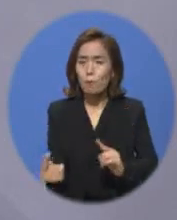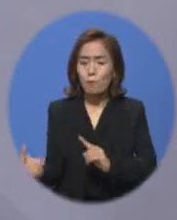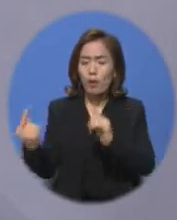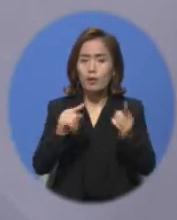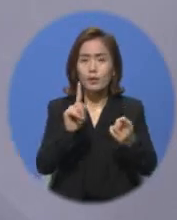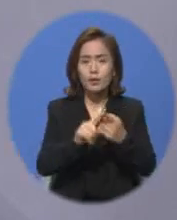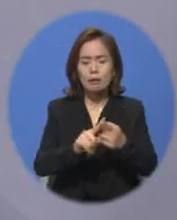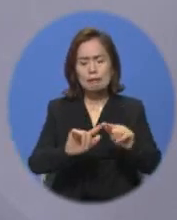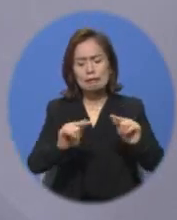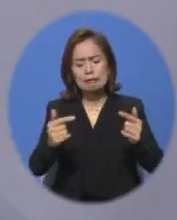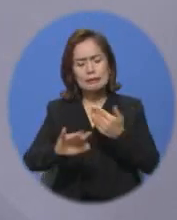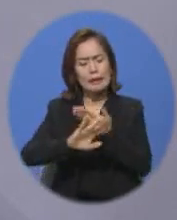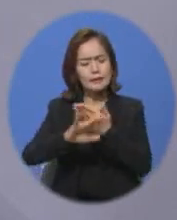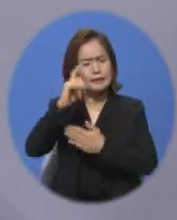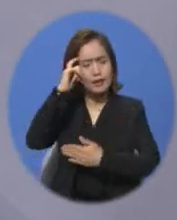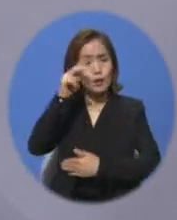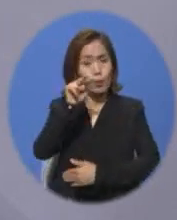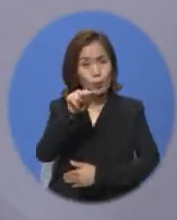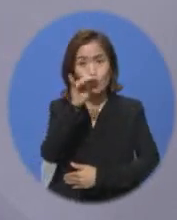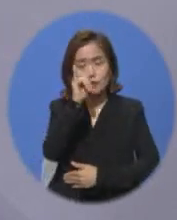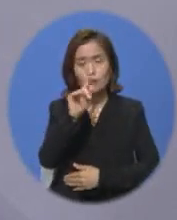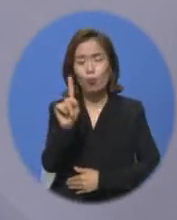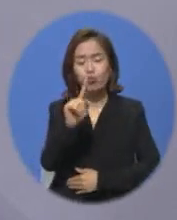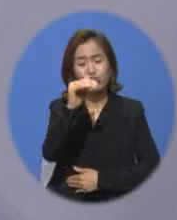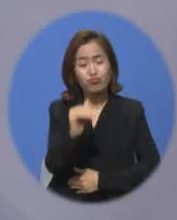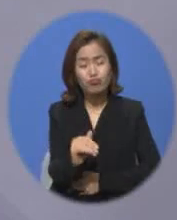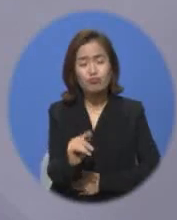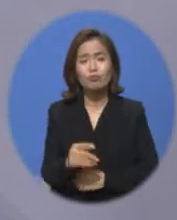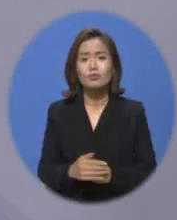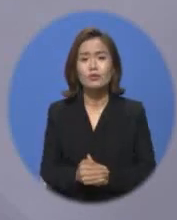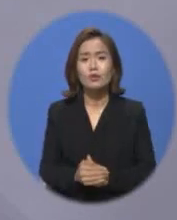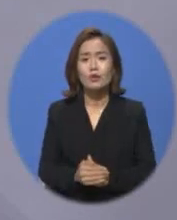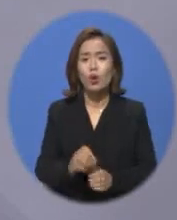다른관점에서바라보고있습니다.